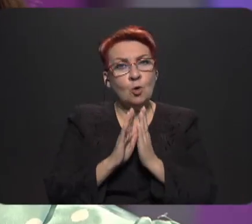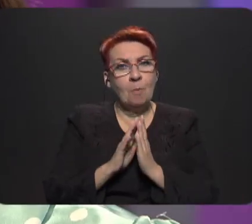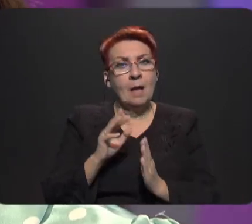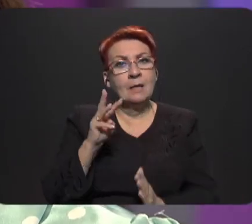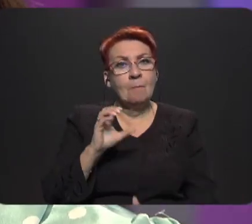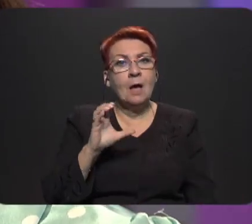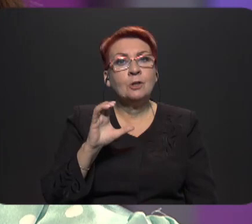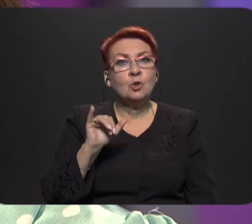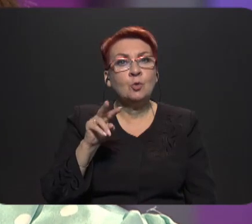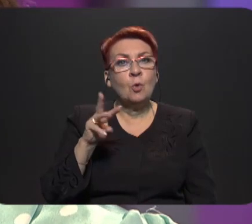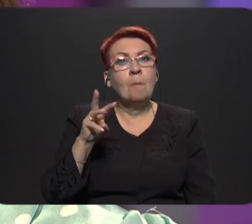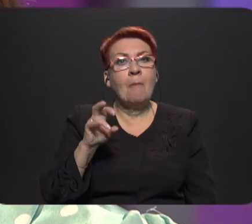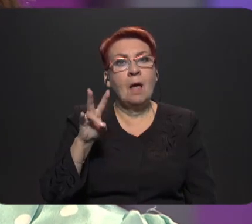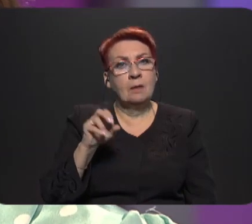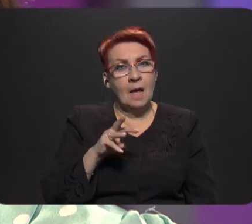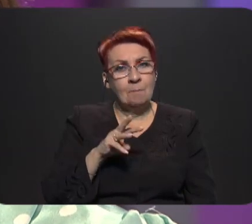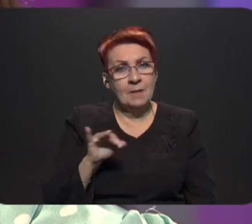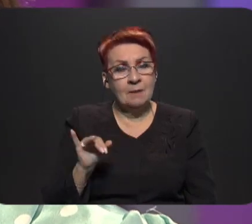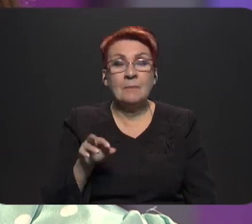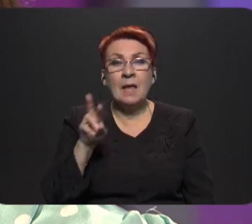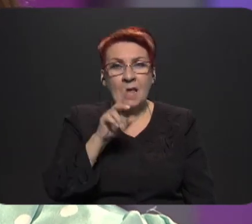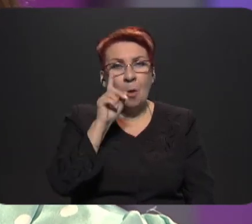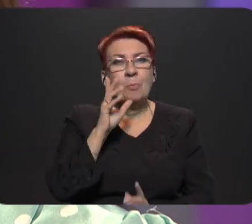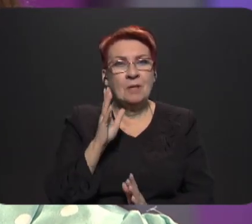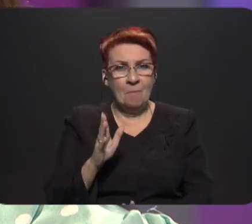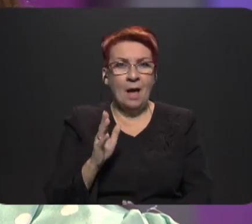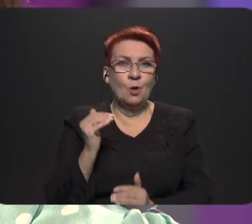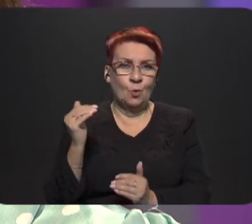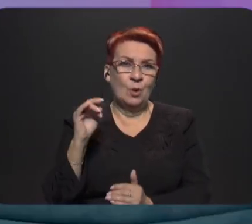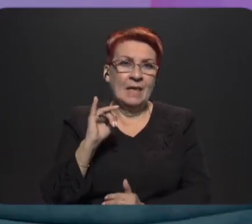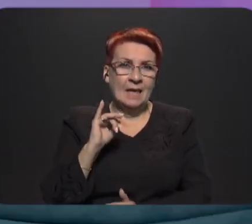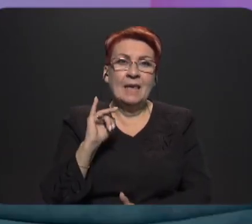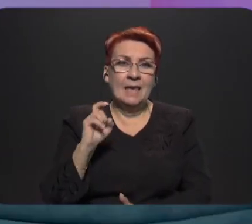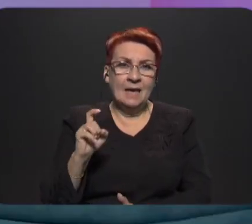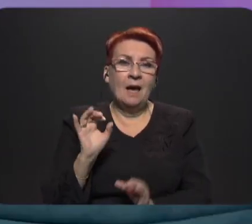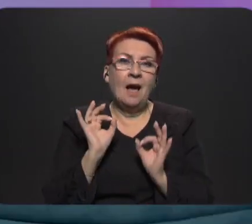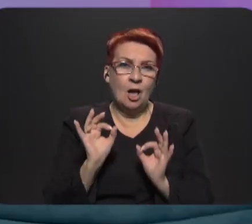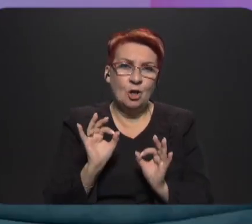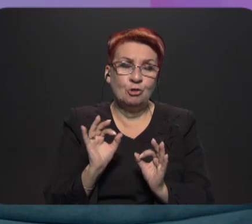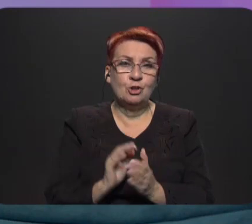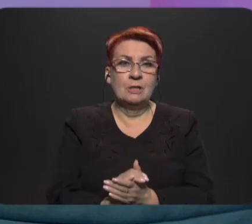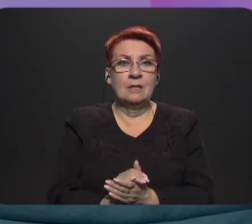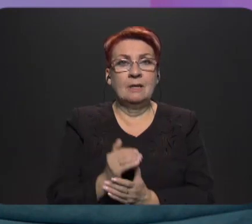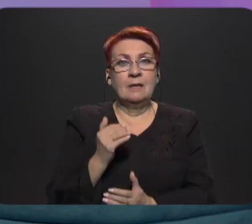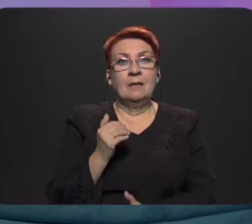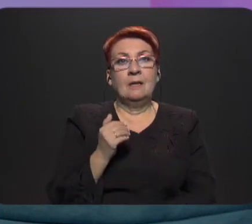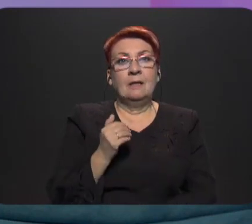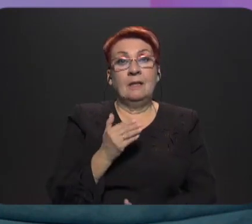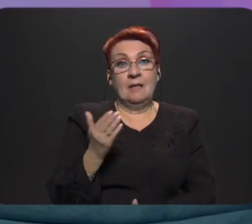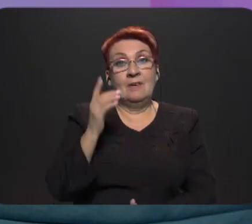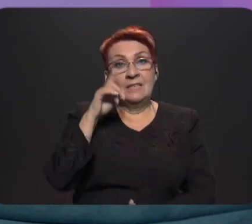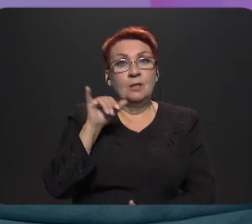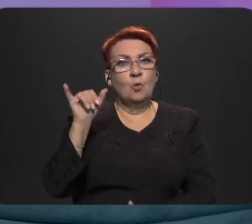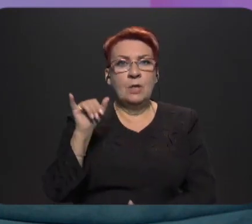мусульманами. И я понимаю их, конечно же. Вы знаете, что у них очень